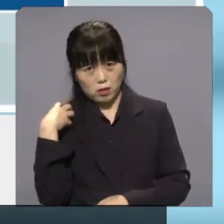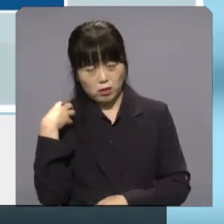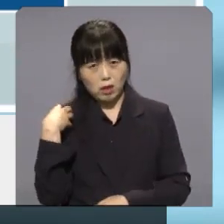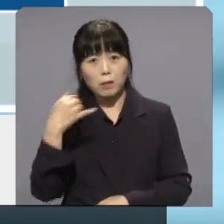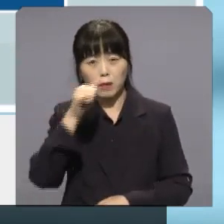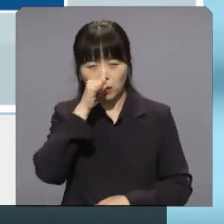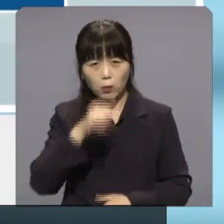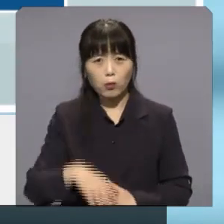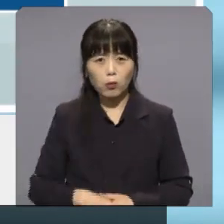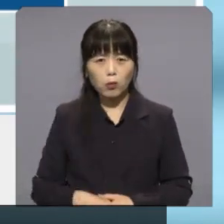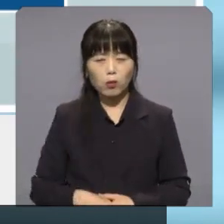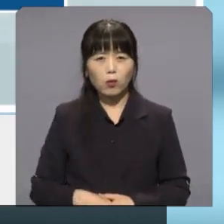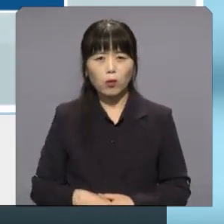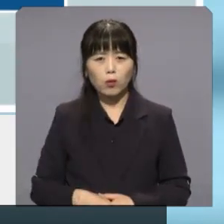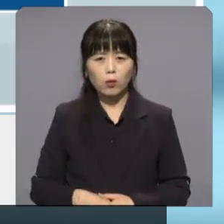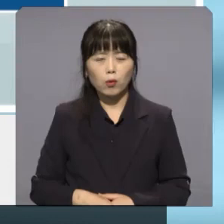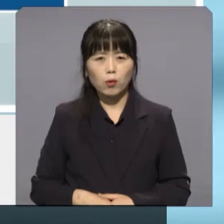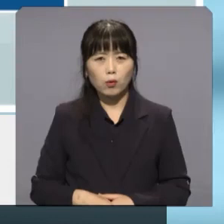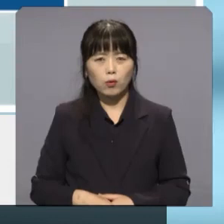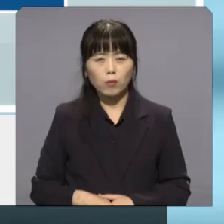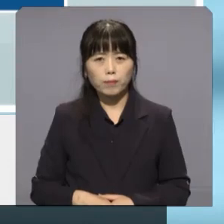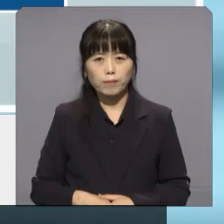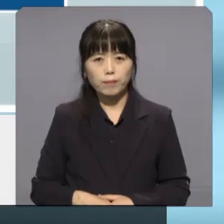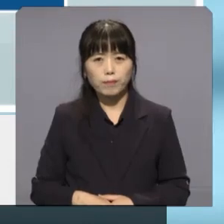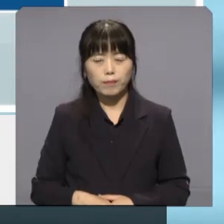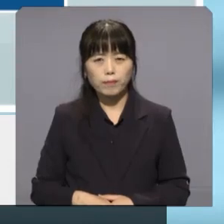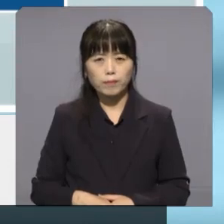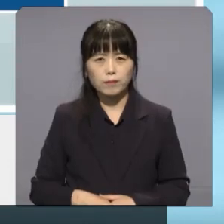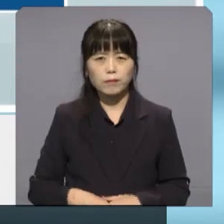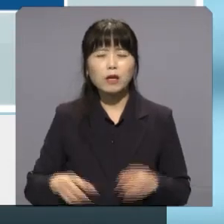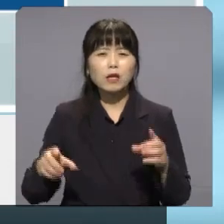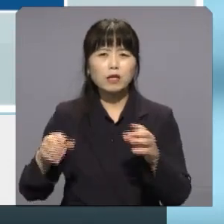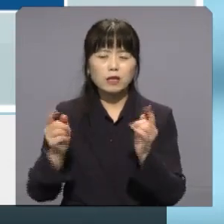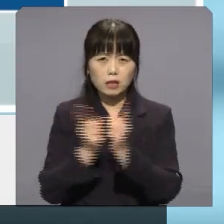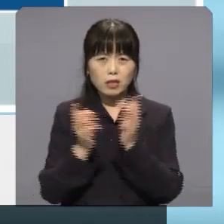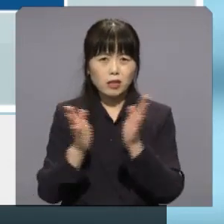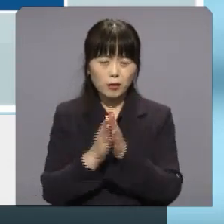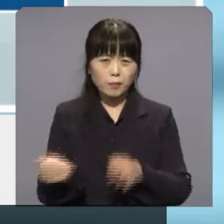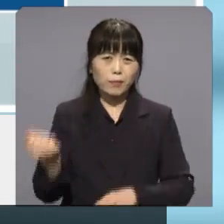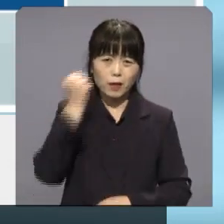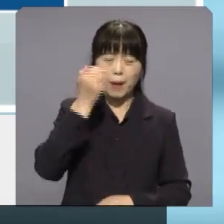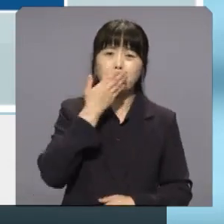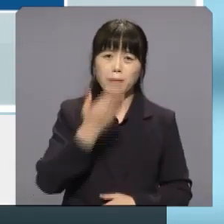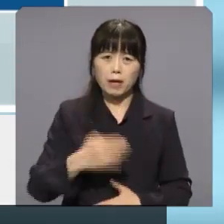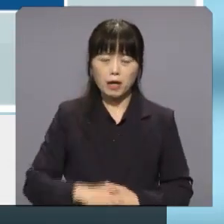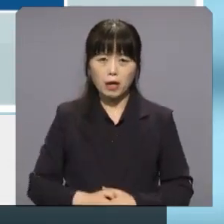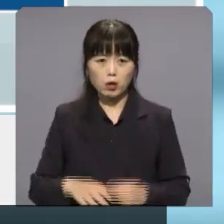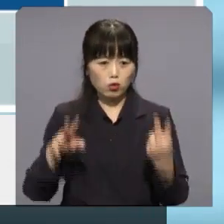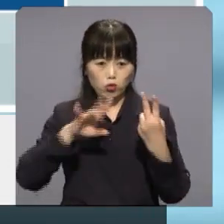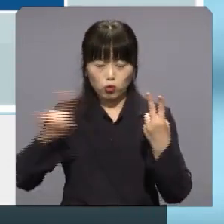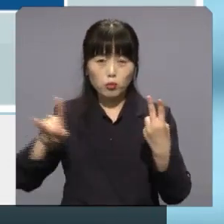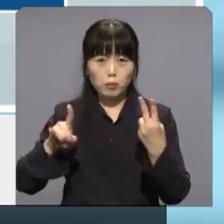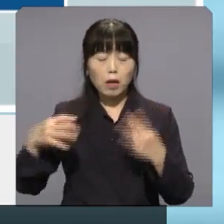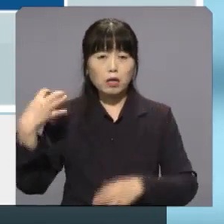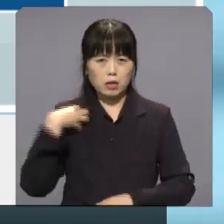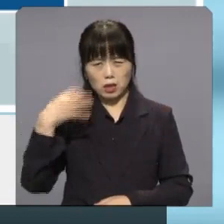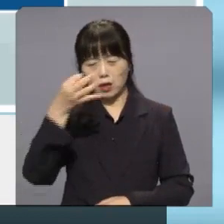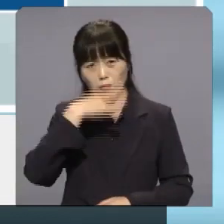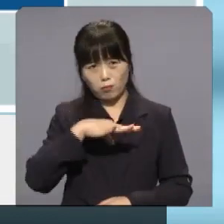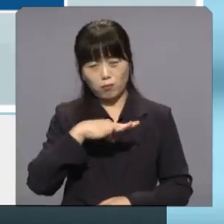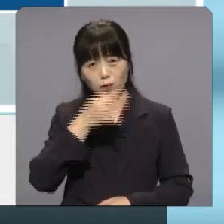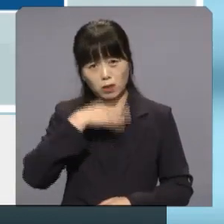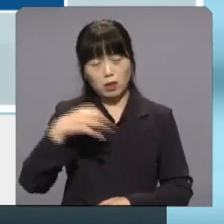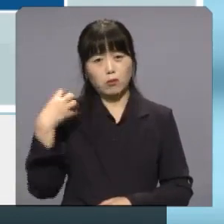것을 오롯이 지금 어 이제 뭐 맞을 수밖에 없는 상황이고요 3 가 부른 2배 가까이 제법 늘었다고 온 언론 고